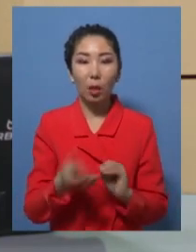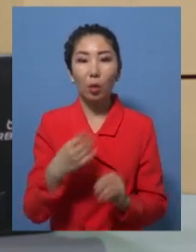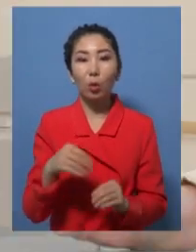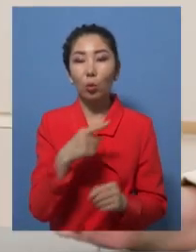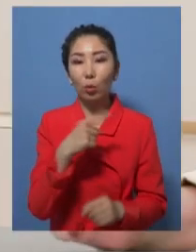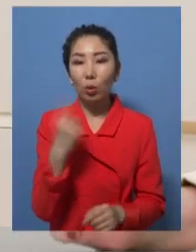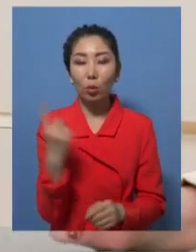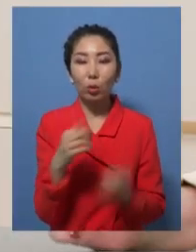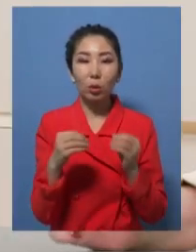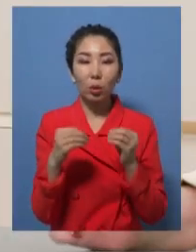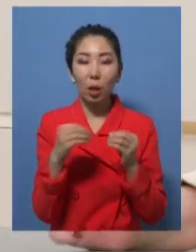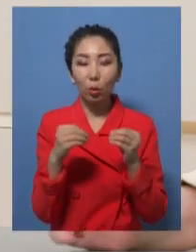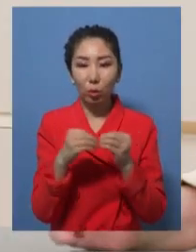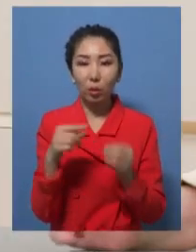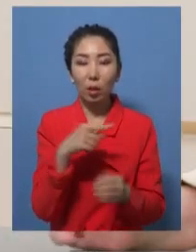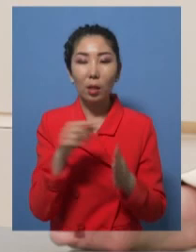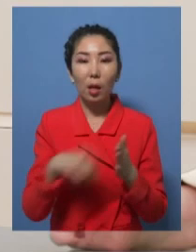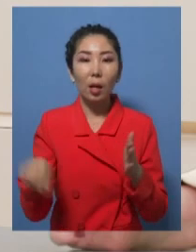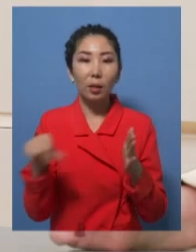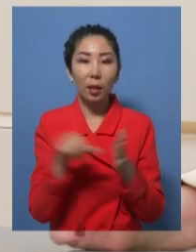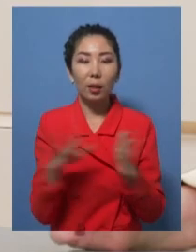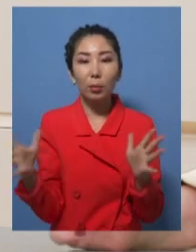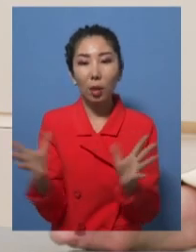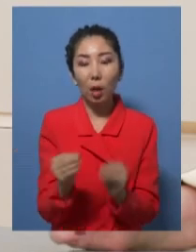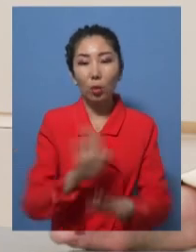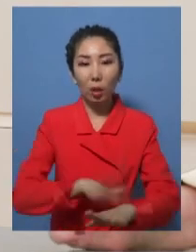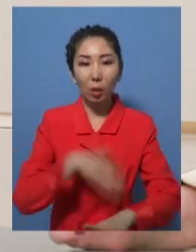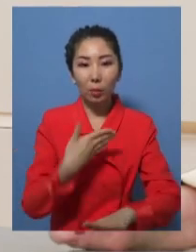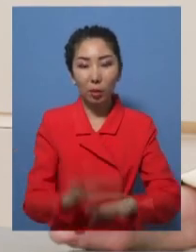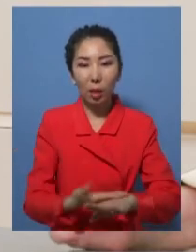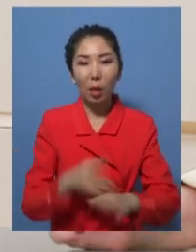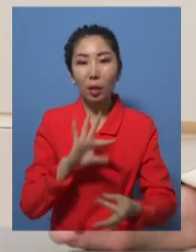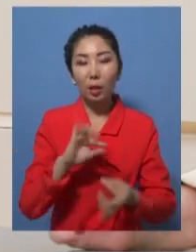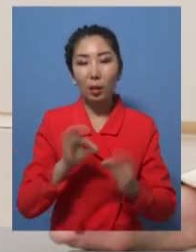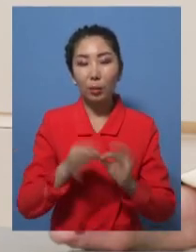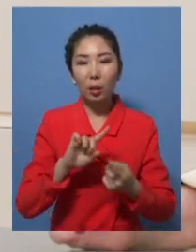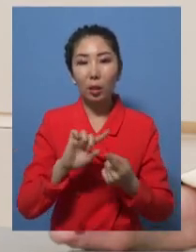10-нан 6-ға дейін деп отырғаным осы. Сонымен бірге енді ауыр қылмыстар 50%-ға азайды,